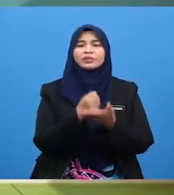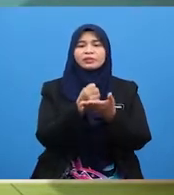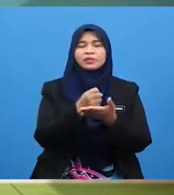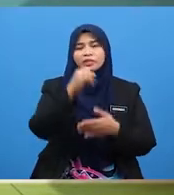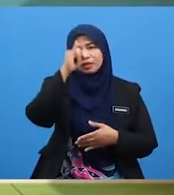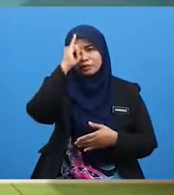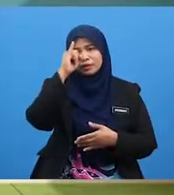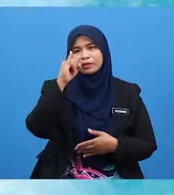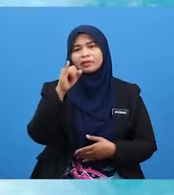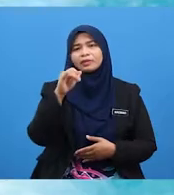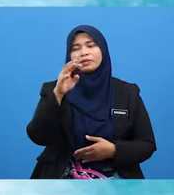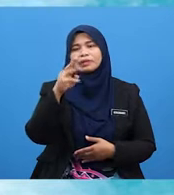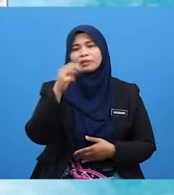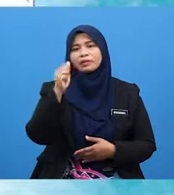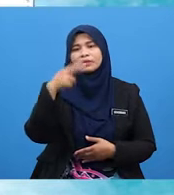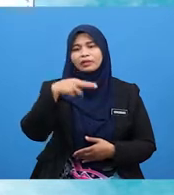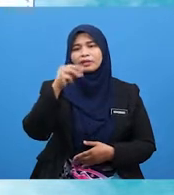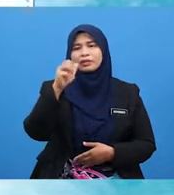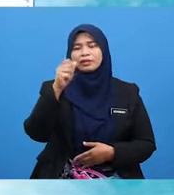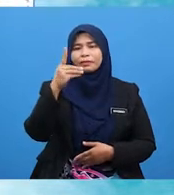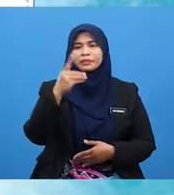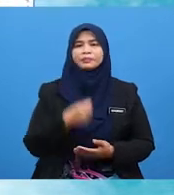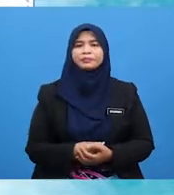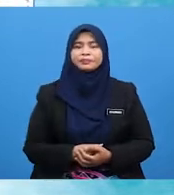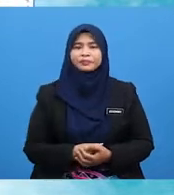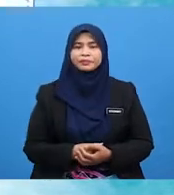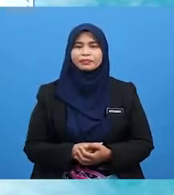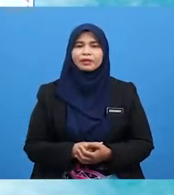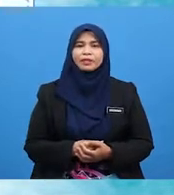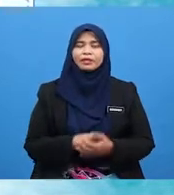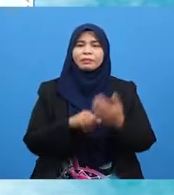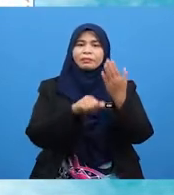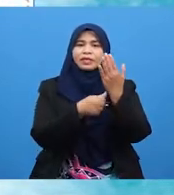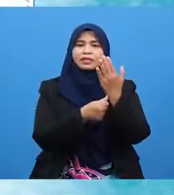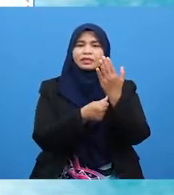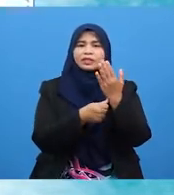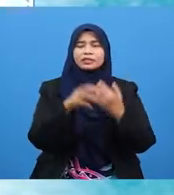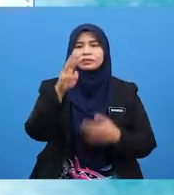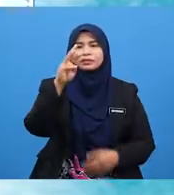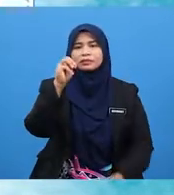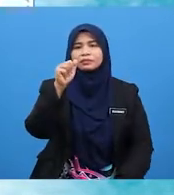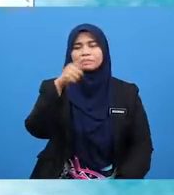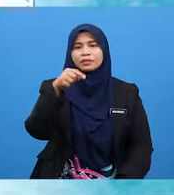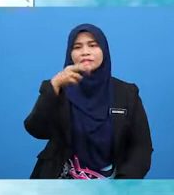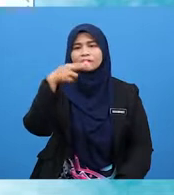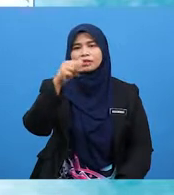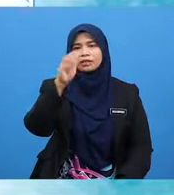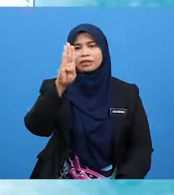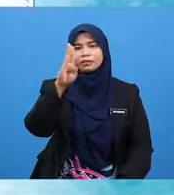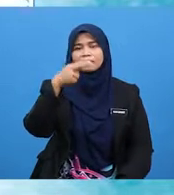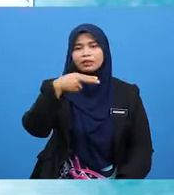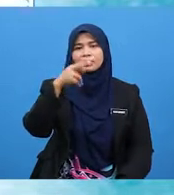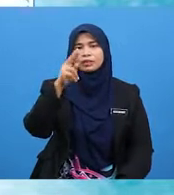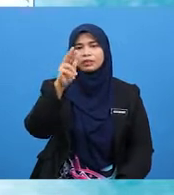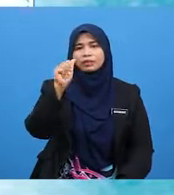Ahmad bin Hanbal. Imam Ahmad bin Hanbal adalah pengasas kepada mazhab Hanbali. Mazhab